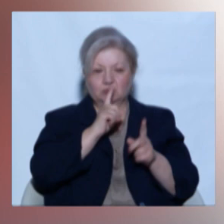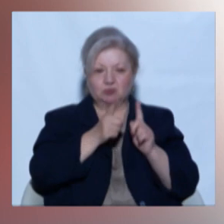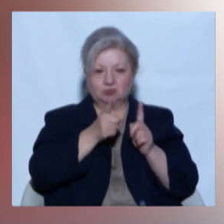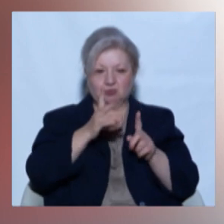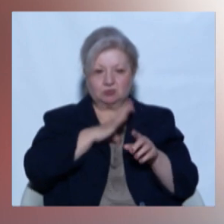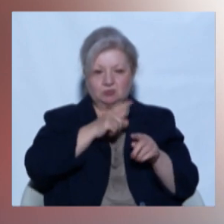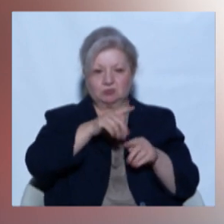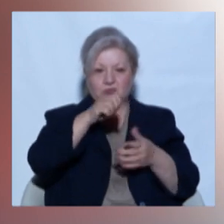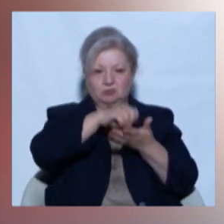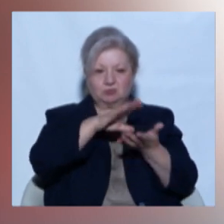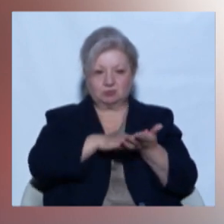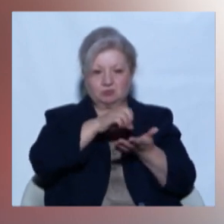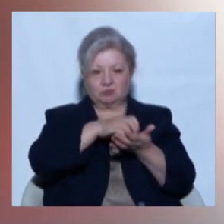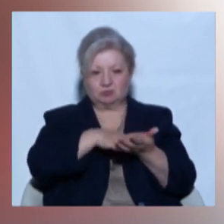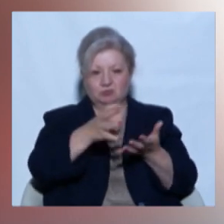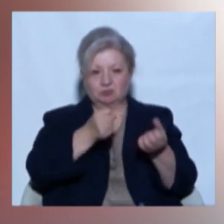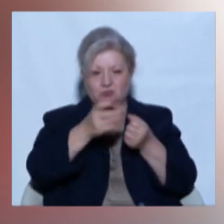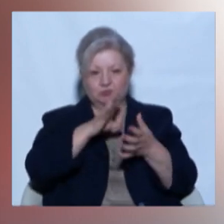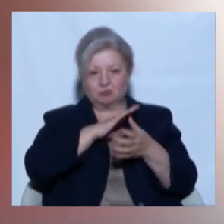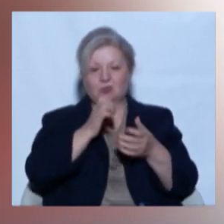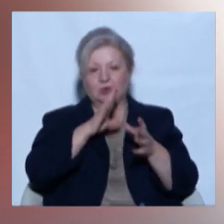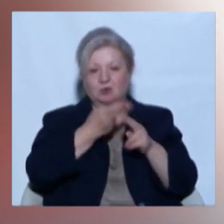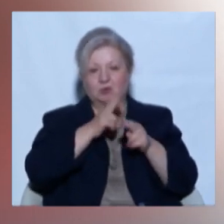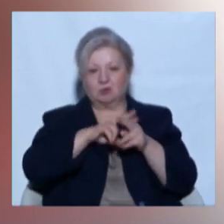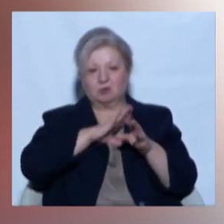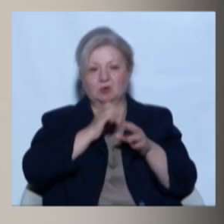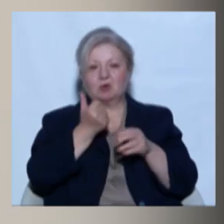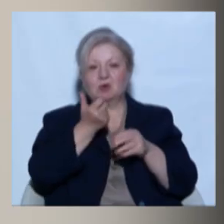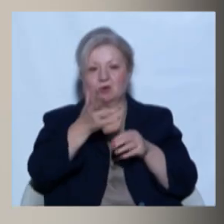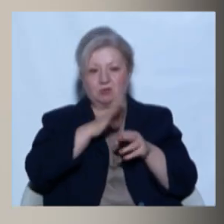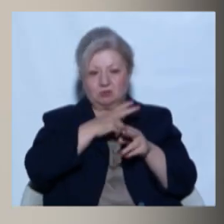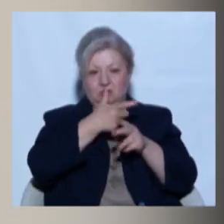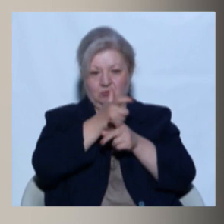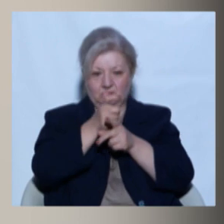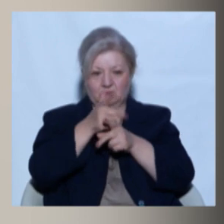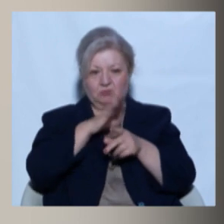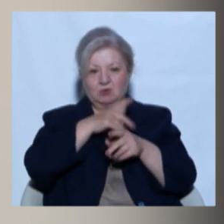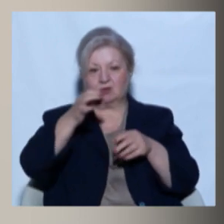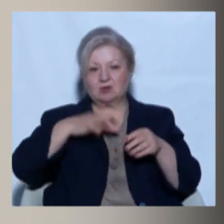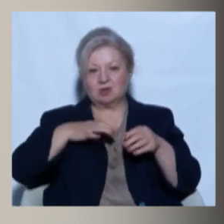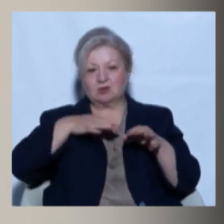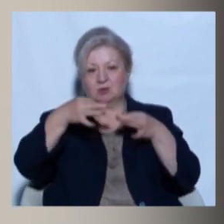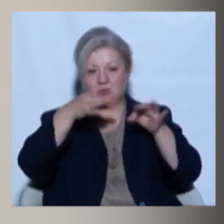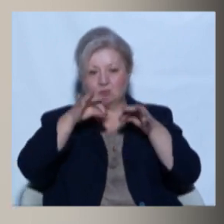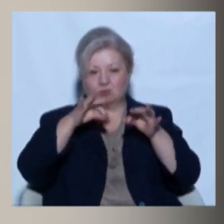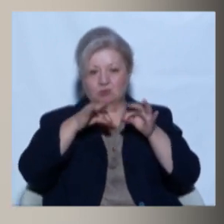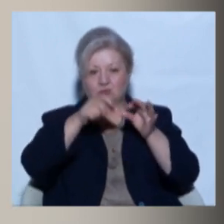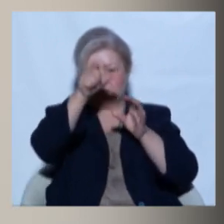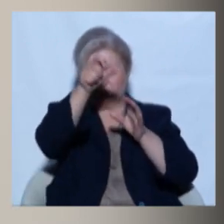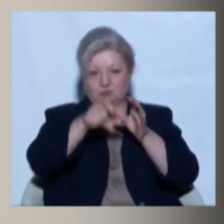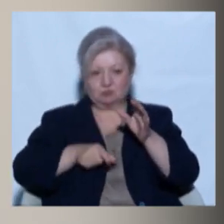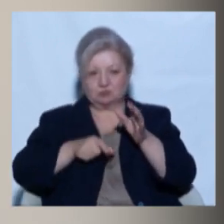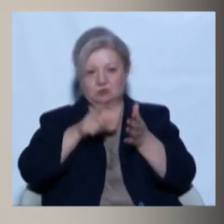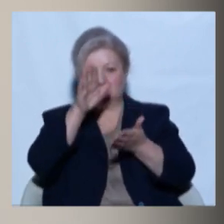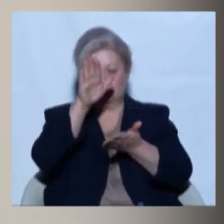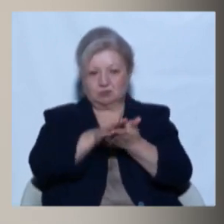ციტიდან ამომეღო მონაცემები. ამისთვის რამოდენიმეჯერ გადავიღე ვიდეო. თეთ ფურცელზე დავიტანეს აღავი, რომ მარძილი